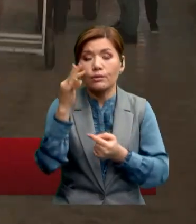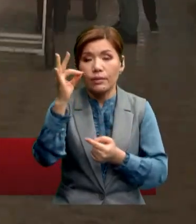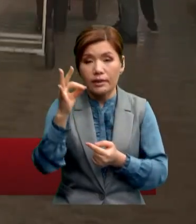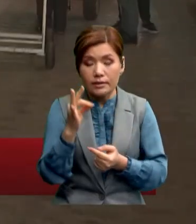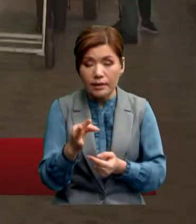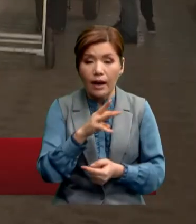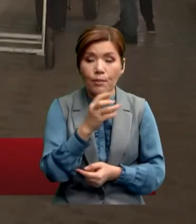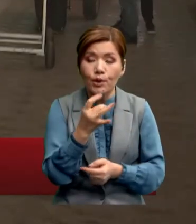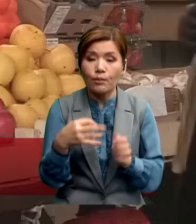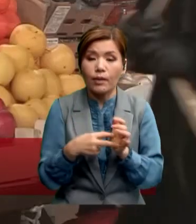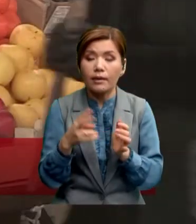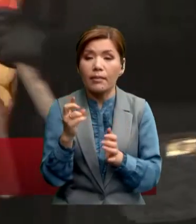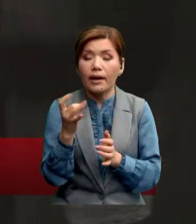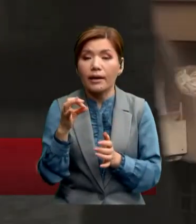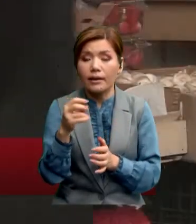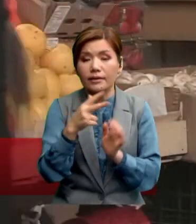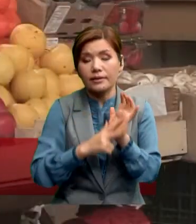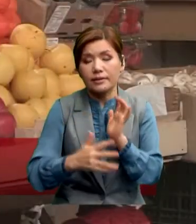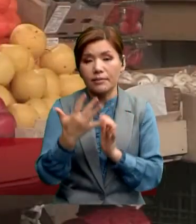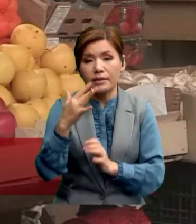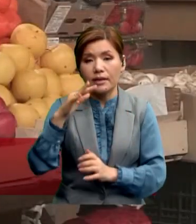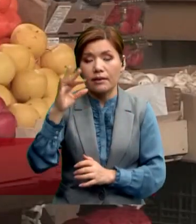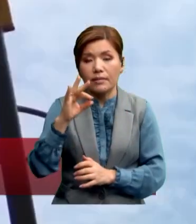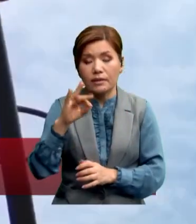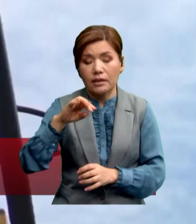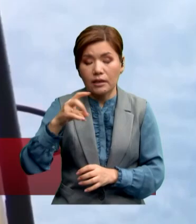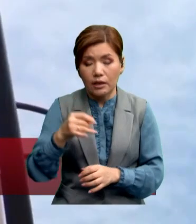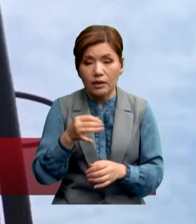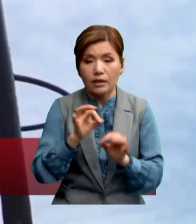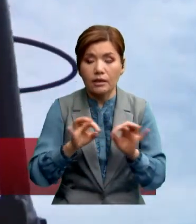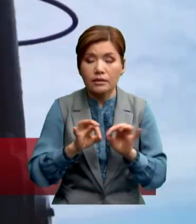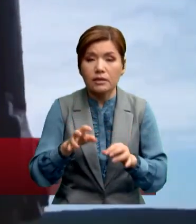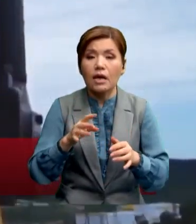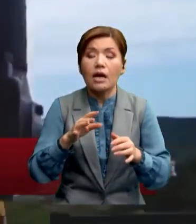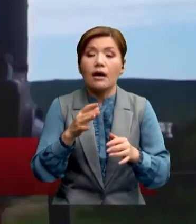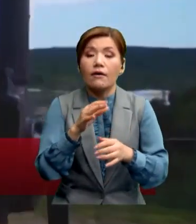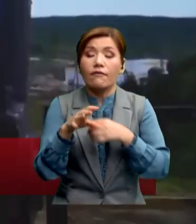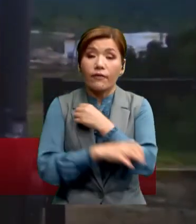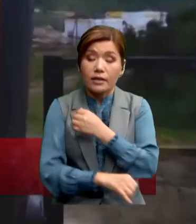ал мұнай бағасын барреліне 85 доллар көлемінде бекіту жоспарын жеткізді. Кездесу